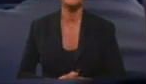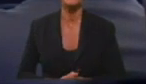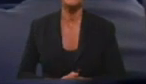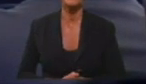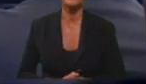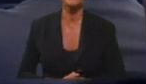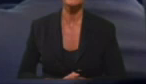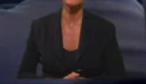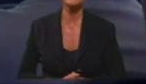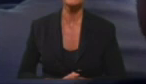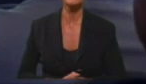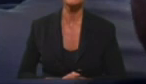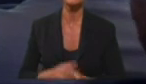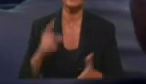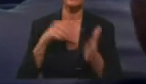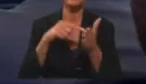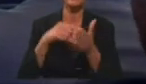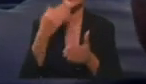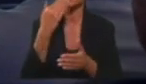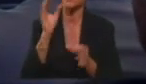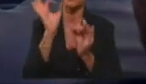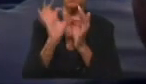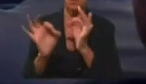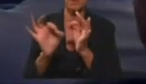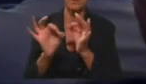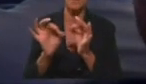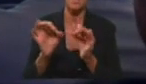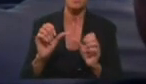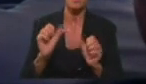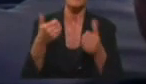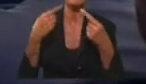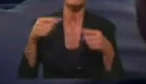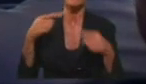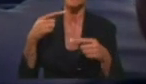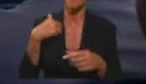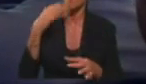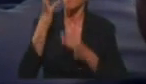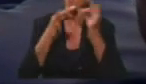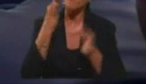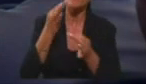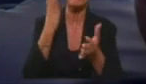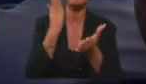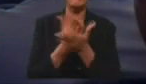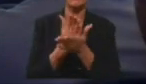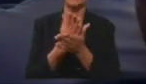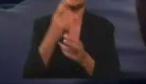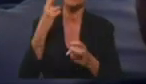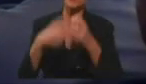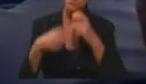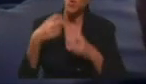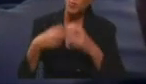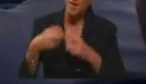Czyli tutaj jest z kolei bardzo szczegółowy NETEX. No i żeby nie było, że mówię tylko o problemach, co prawda my jesteśmy na